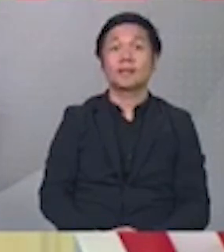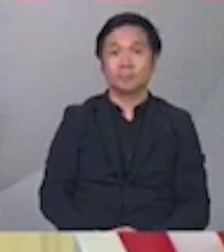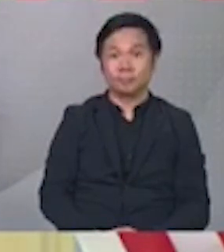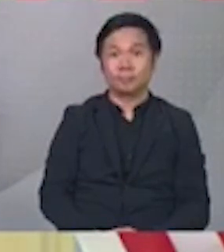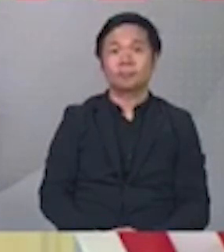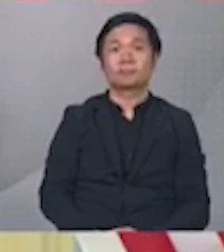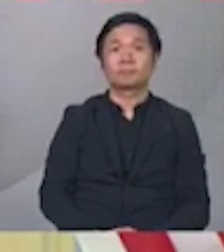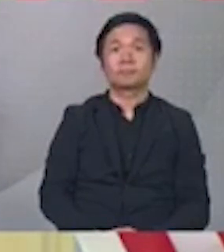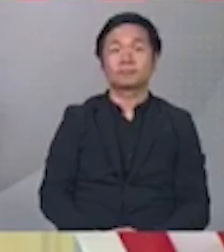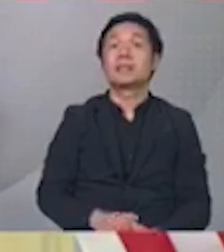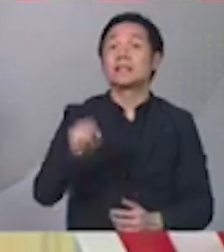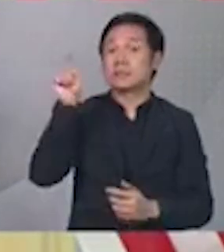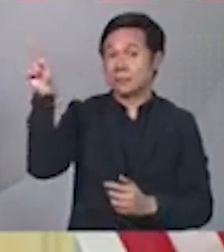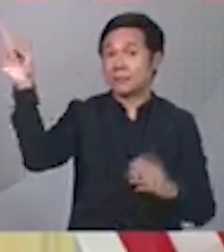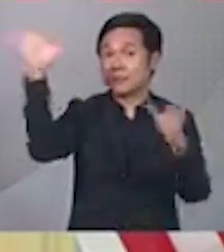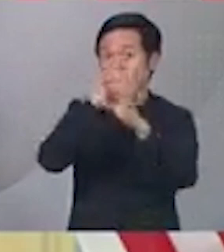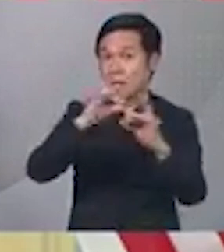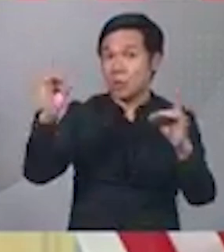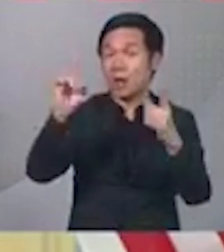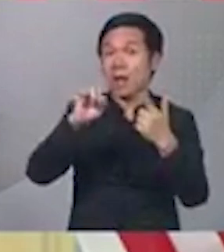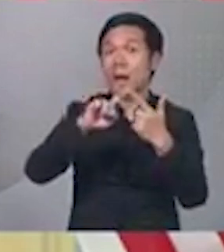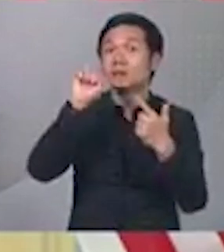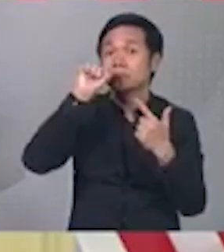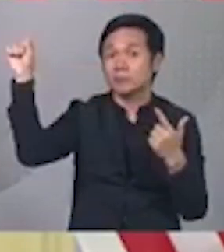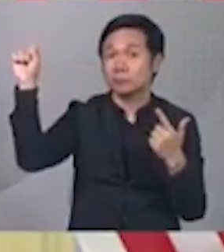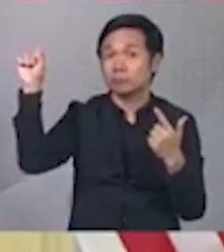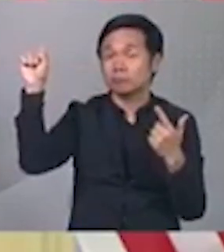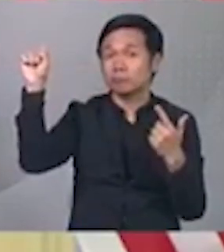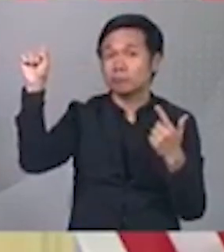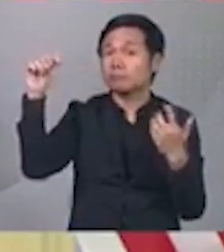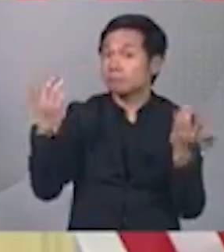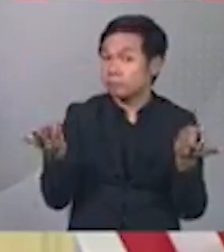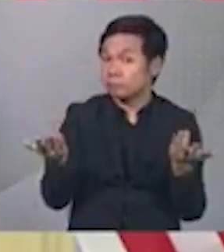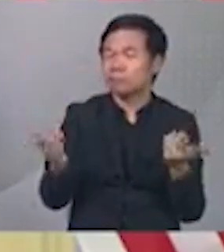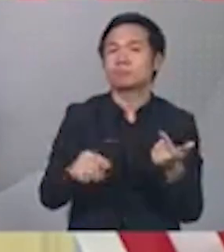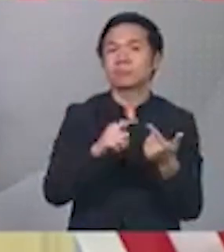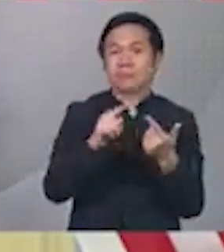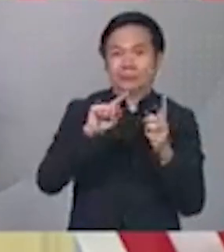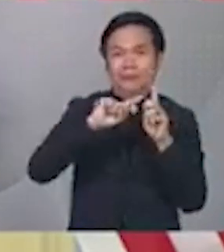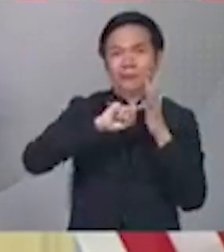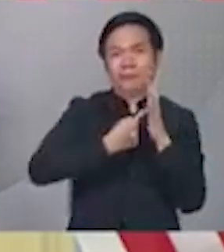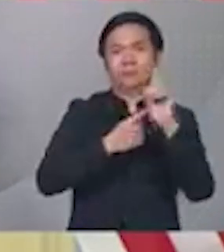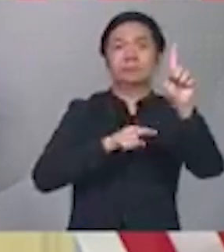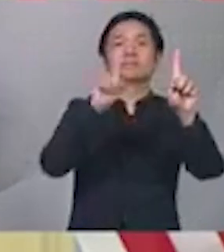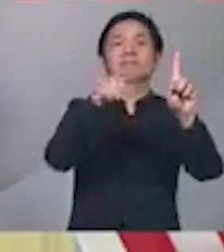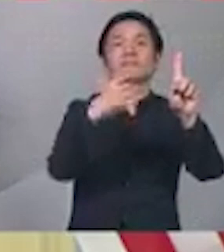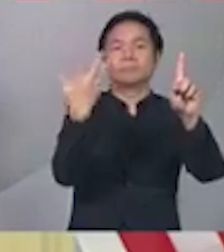pelajar ke Rawa dan Sarawak dan Sabah akan bermula pada 1.mei